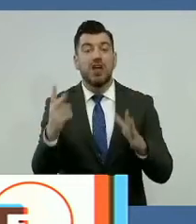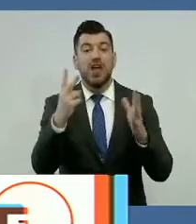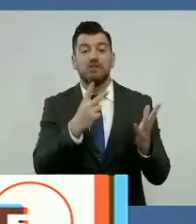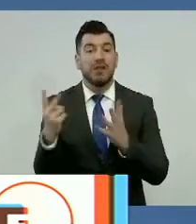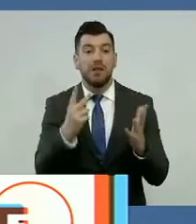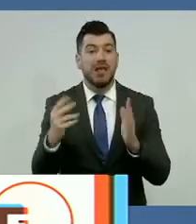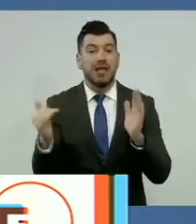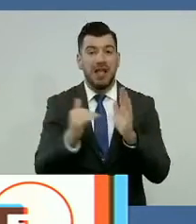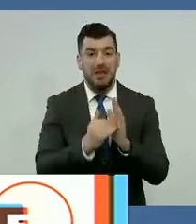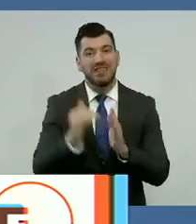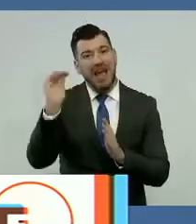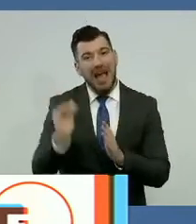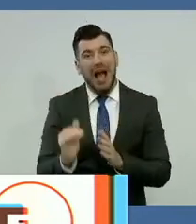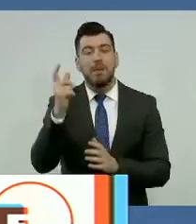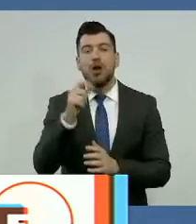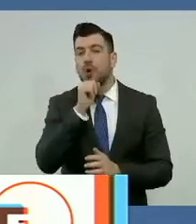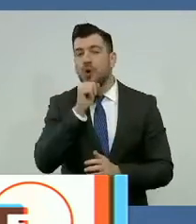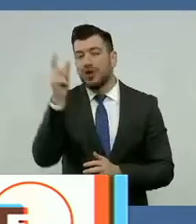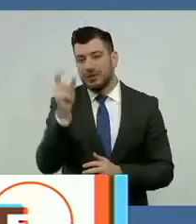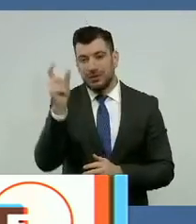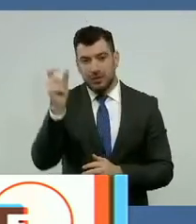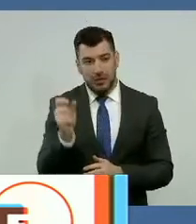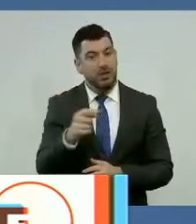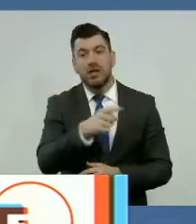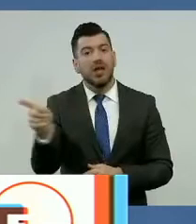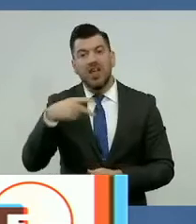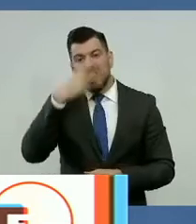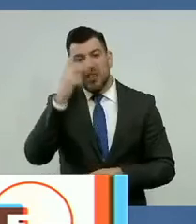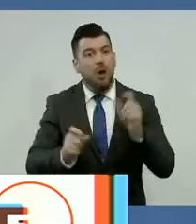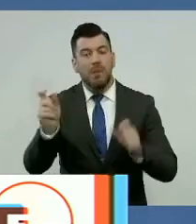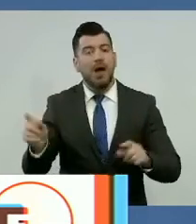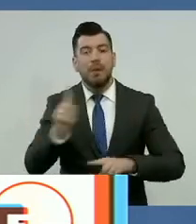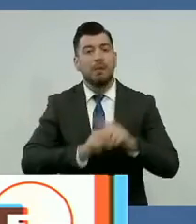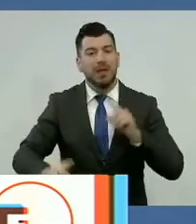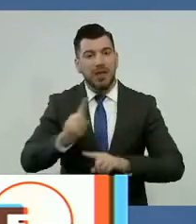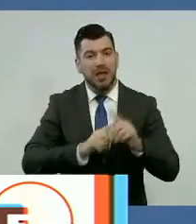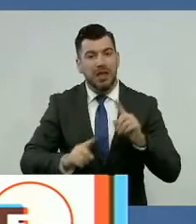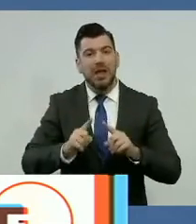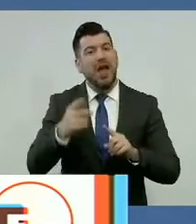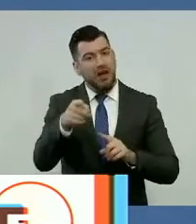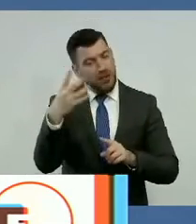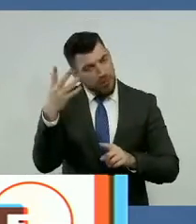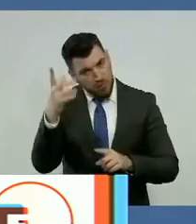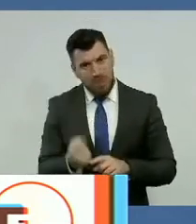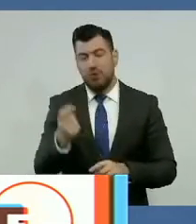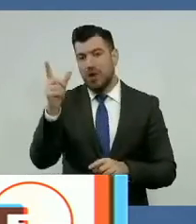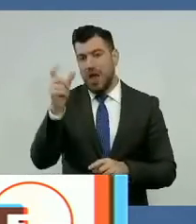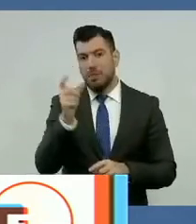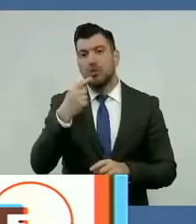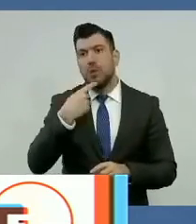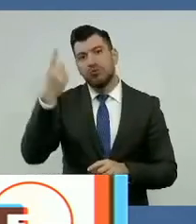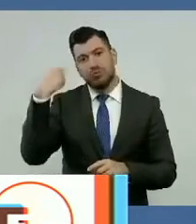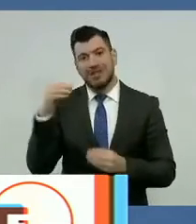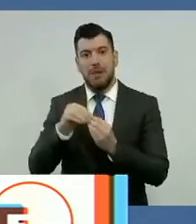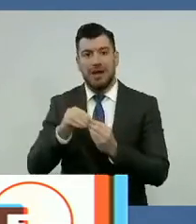χαμηλοσυνταξιούχους. Δικαιούχοι είναι οι συμπατριώτες μας με τα χαρακτηριστικά του επιδόματος του περσινού Δεκεμβρίου. Χορηγείται